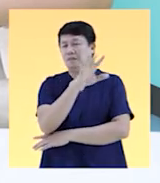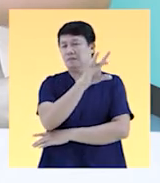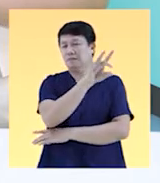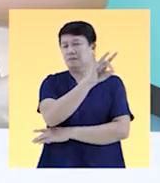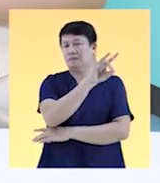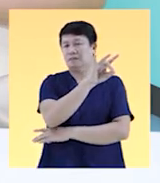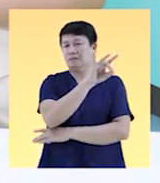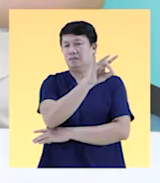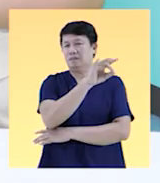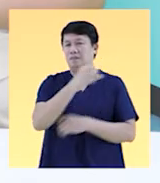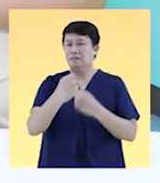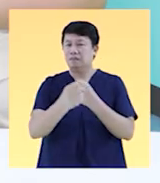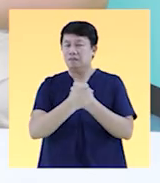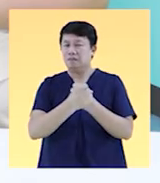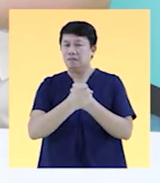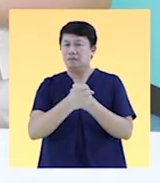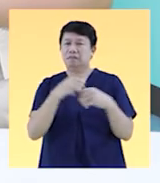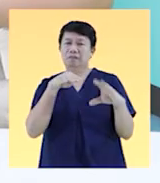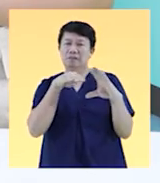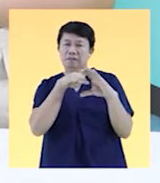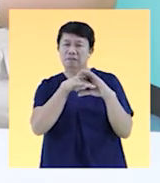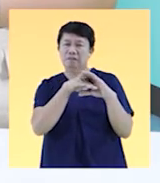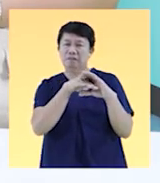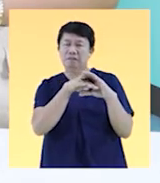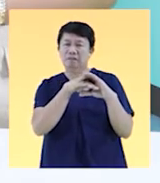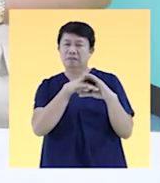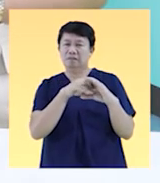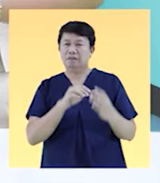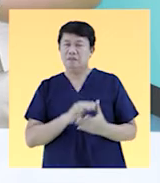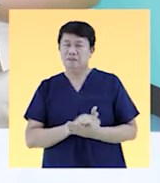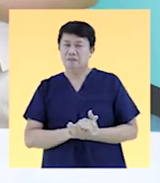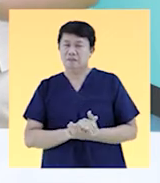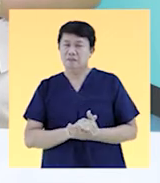5,248 pesos sa kanyang savings account sa bangko.